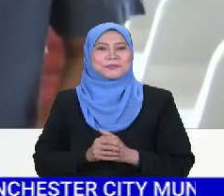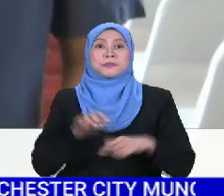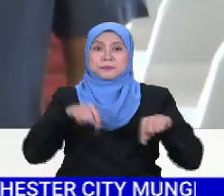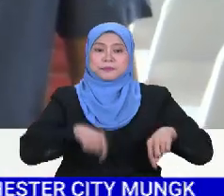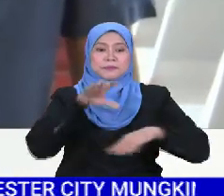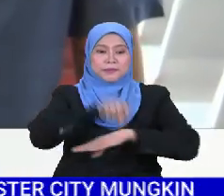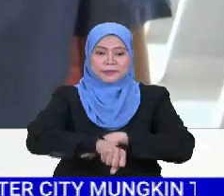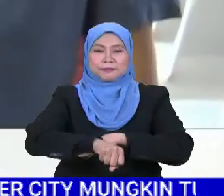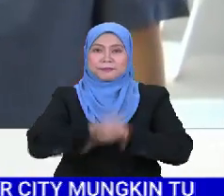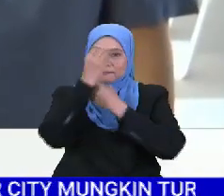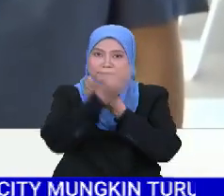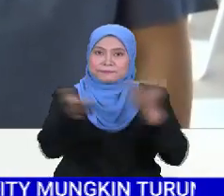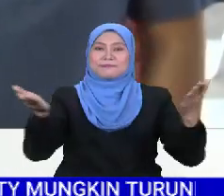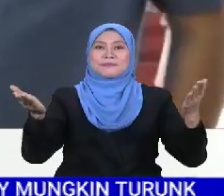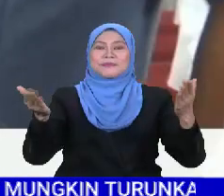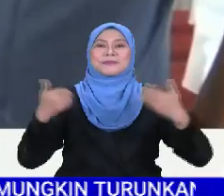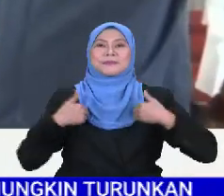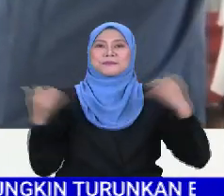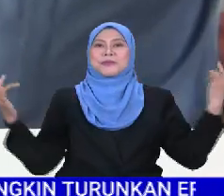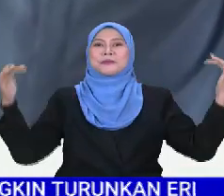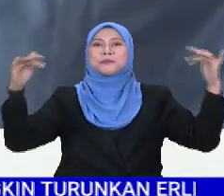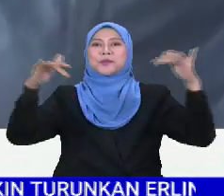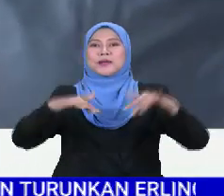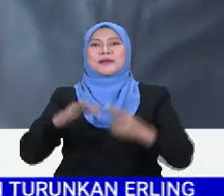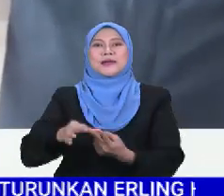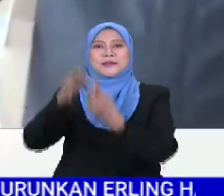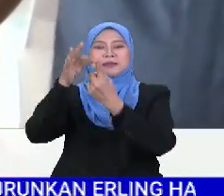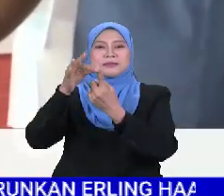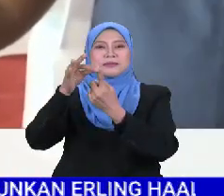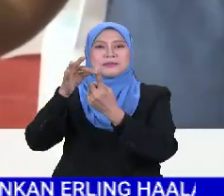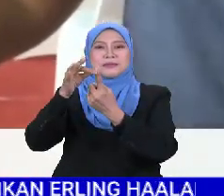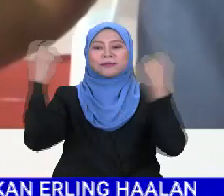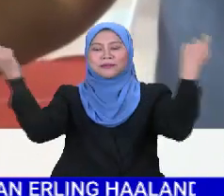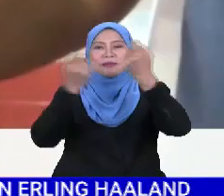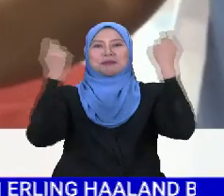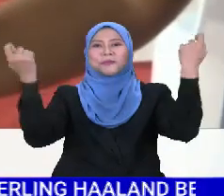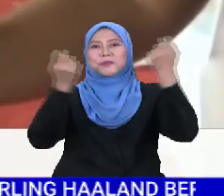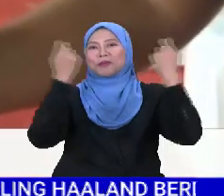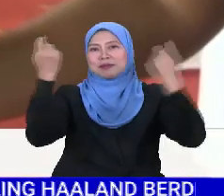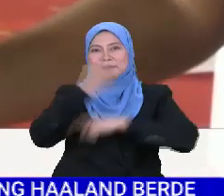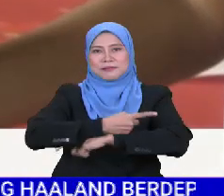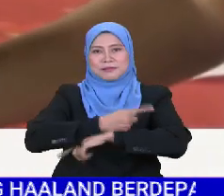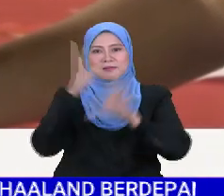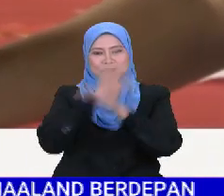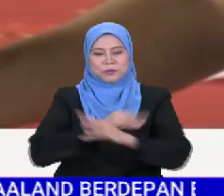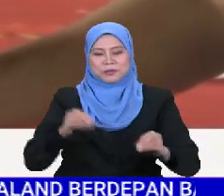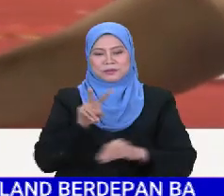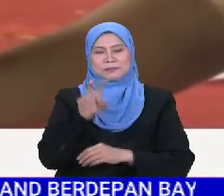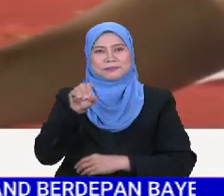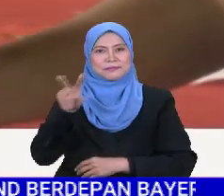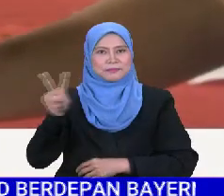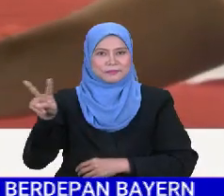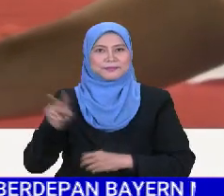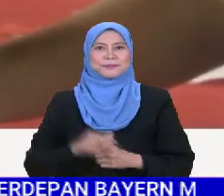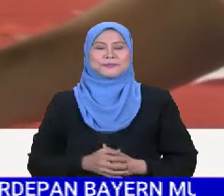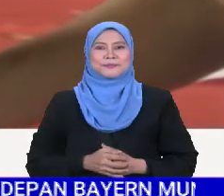malam ini seperti kita semua maklum, kita akan mengadakan perhimpunan khas bersempena dengan sambutan perayaan Hari Sarawak 2022.